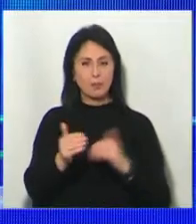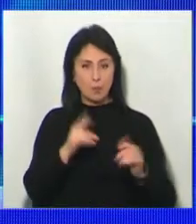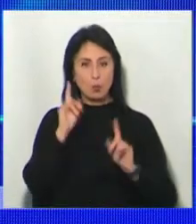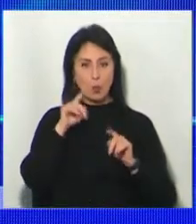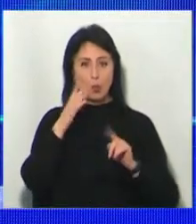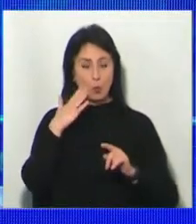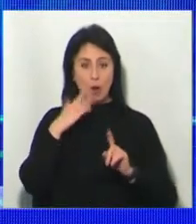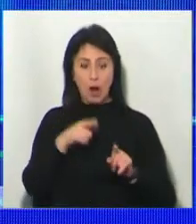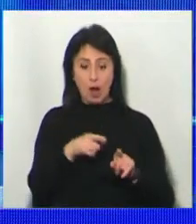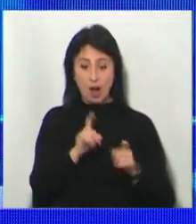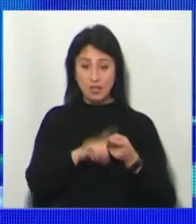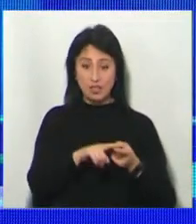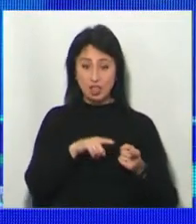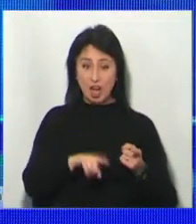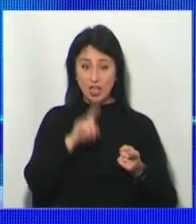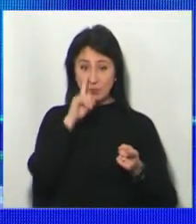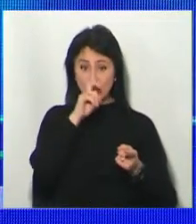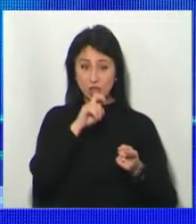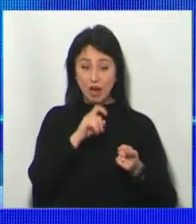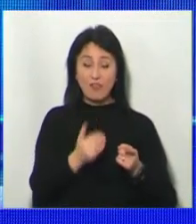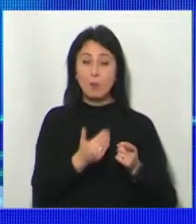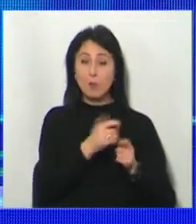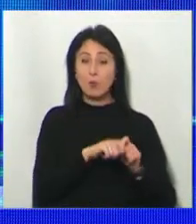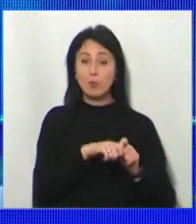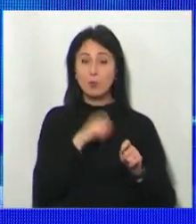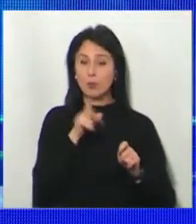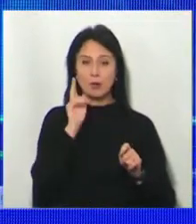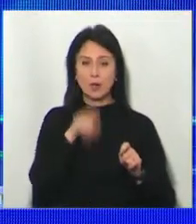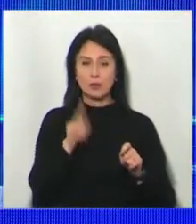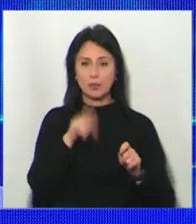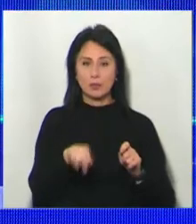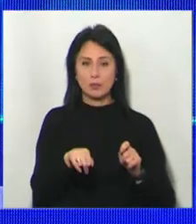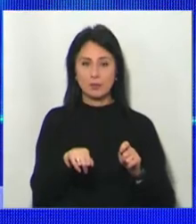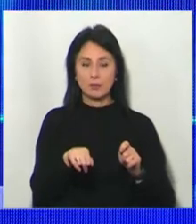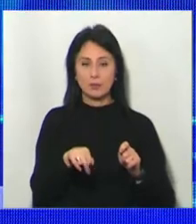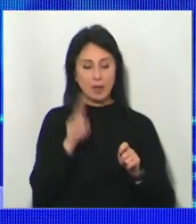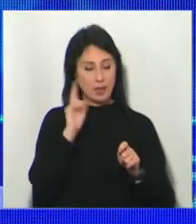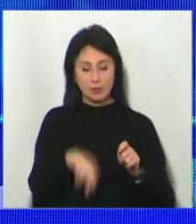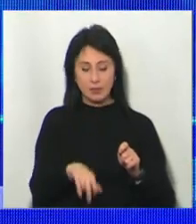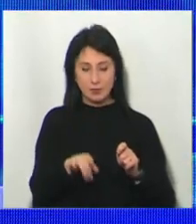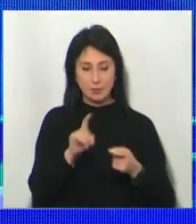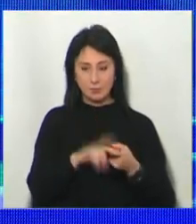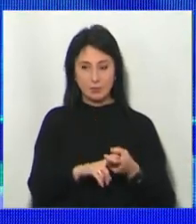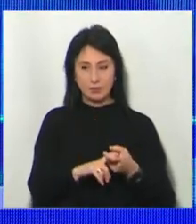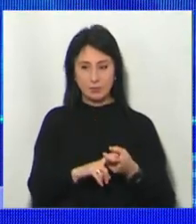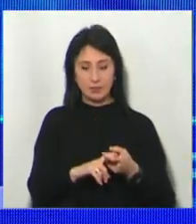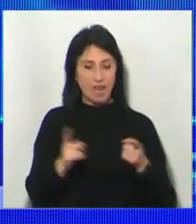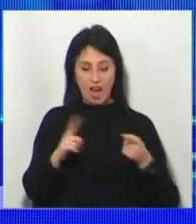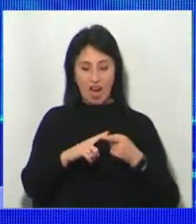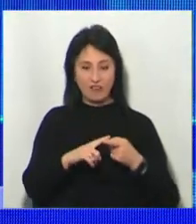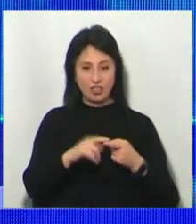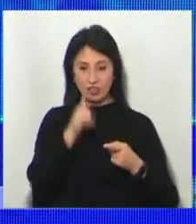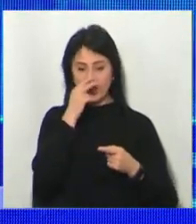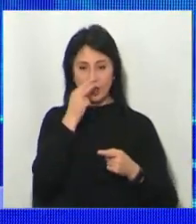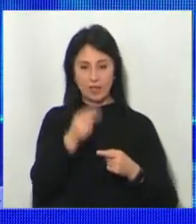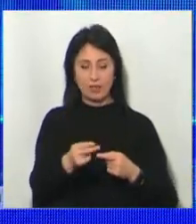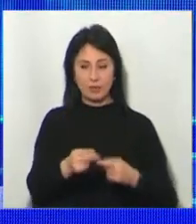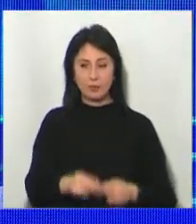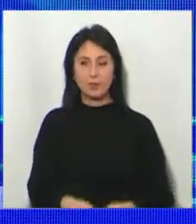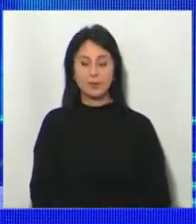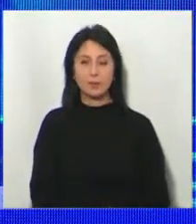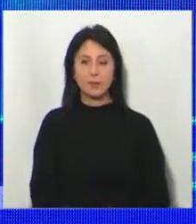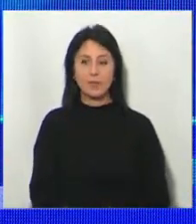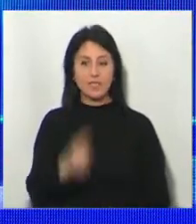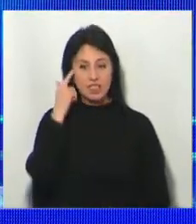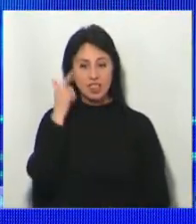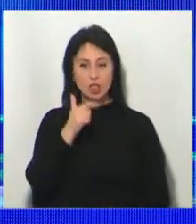გამოვიტანოთ, თუმცა ეს უკავშირდება კი რაიმე ცვლილებას და კონკრეტულად ჰიპერურიკემიას, ამასთან კავშირს ხადია ვერ ხედავ, რომ გვაქვს